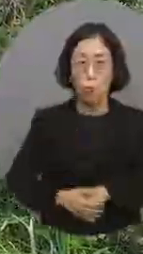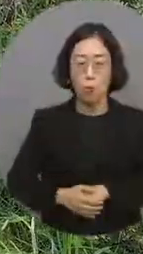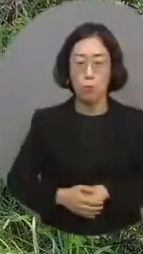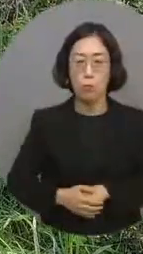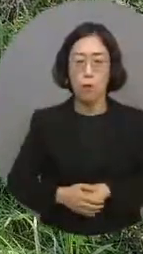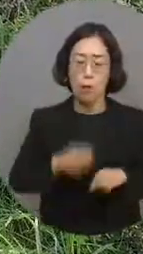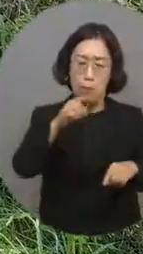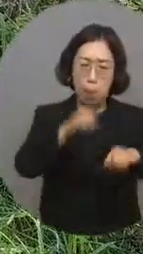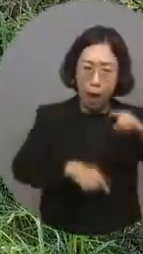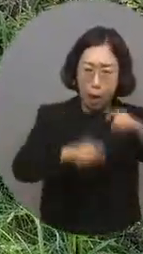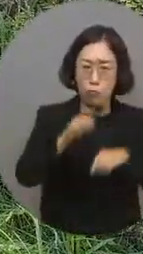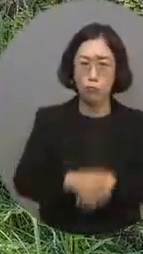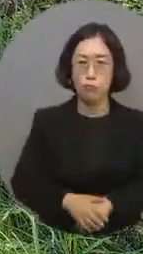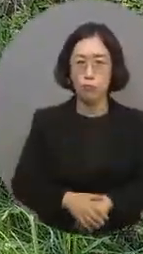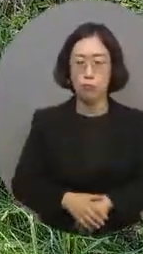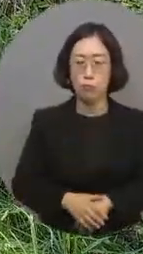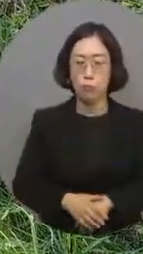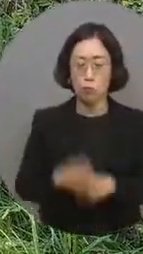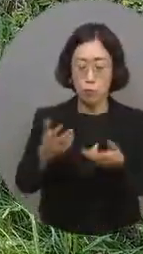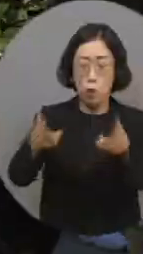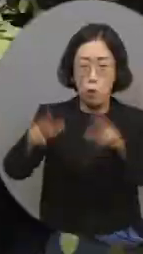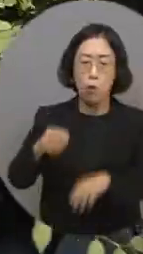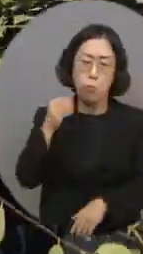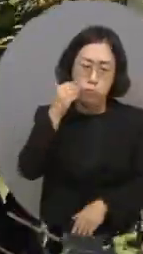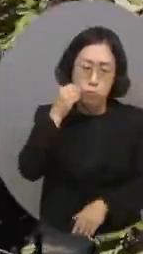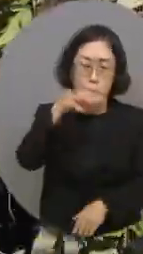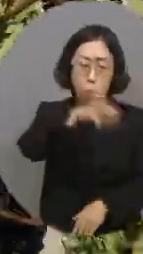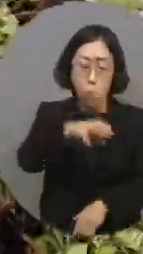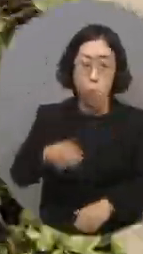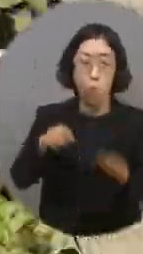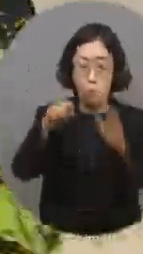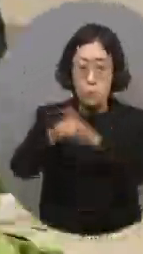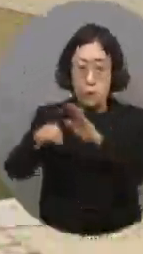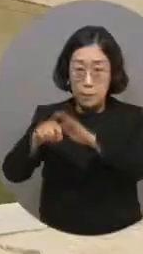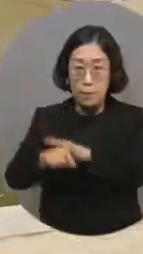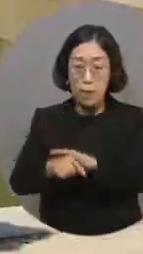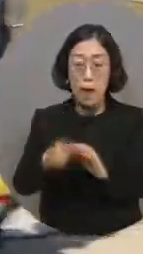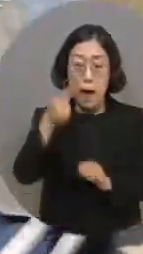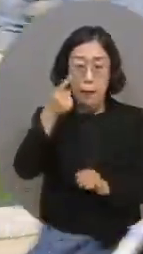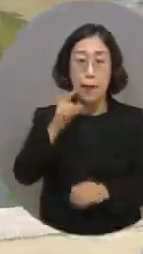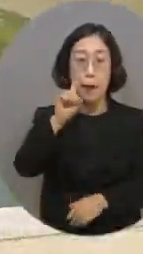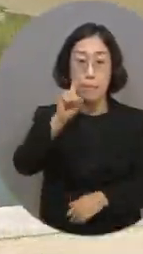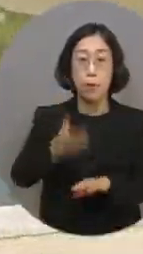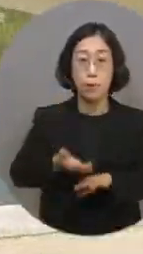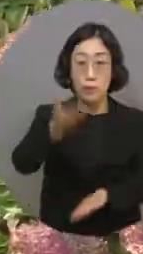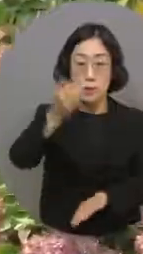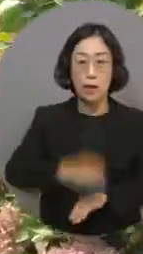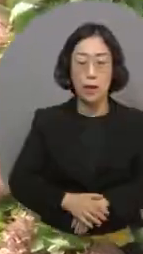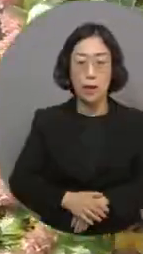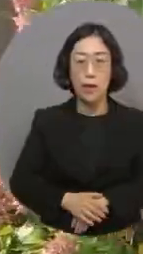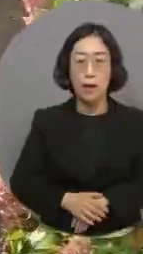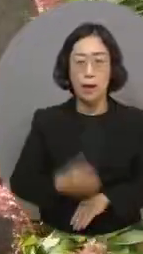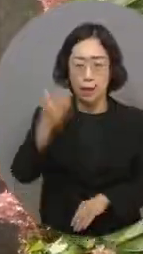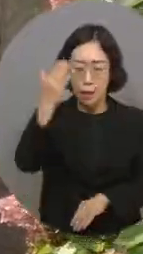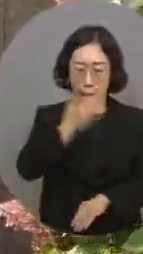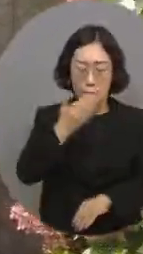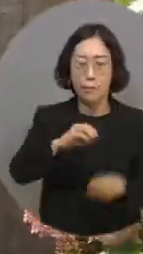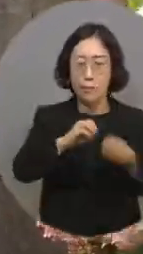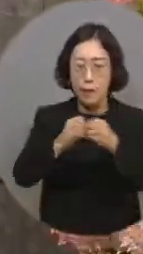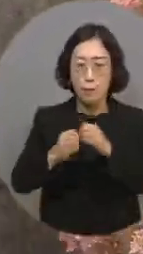수목이나 소외된 정원을 찾아다니면서 매월 1회 이상 수목 전쟁을 진행하고 있습니다.